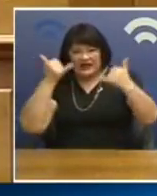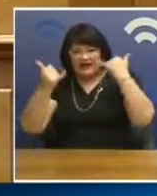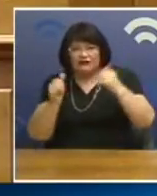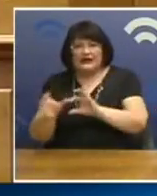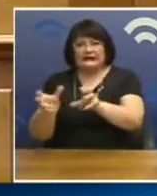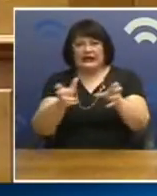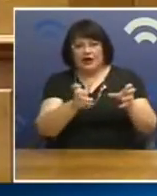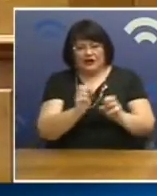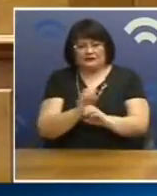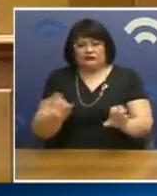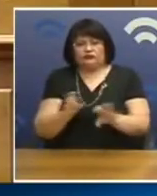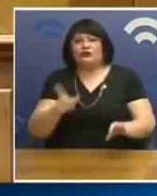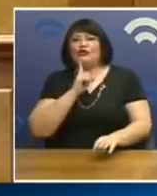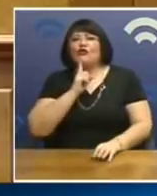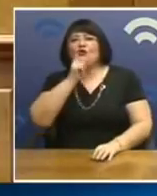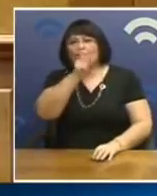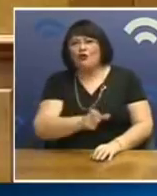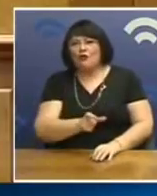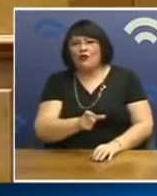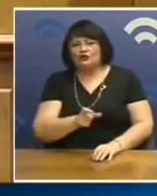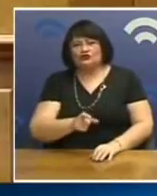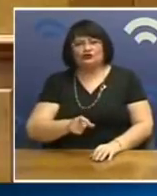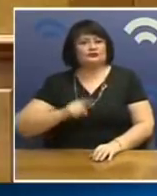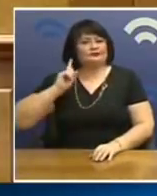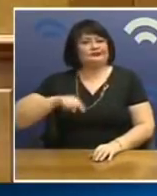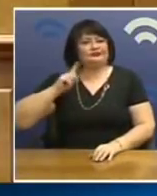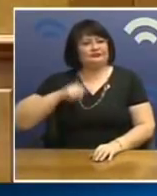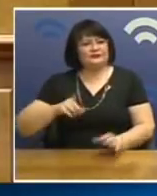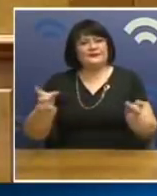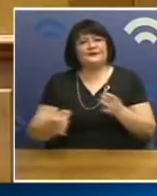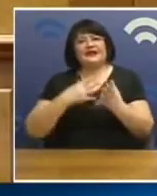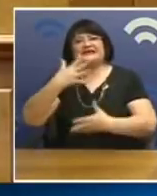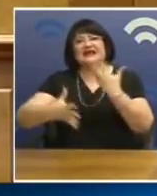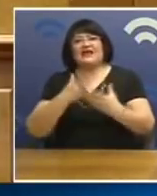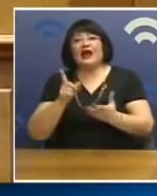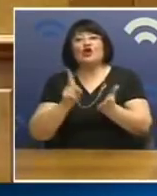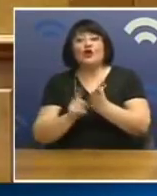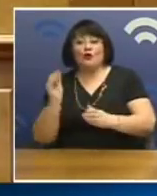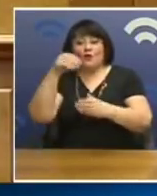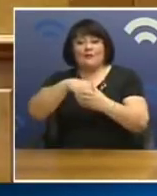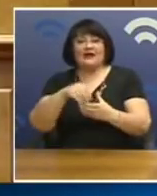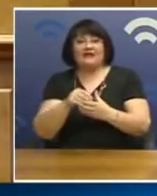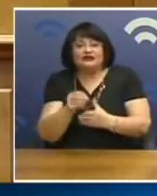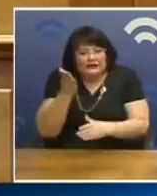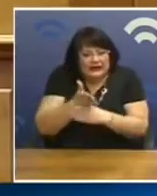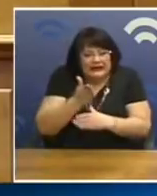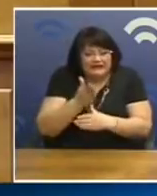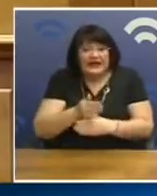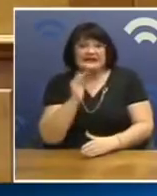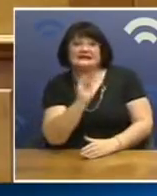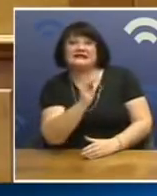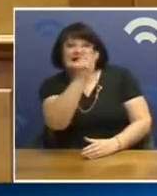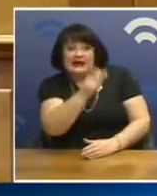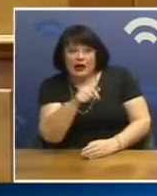ενημέρωσης, τέτοιου είδους παρασπονδίες, τέτοιου είδους σκανδαλώδεις νομοθετικές παρεμβάσεις θα μείνουν κρυφές. Σας καλώ